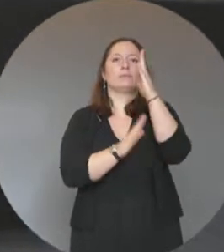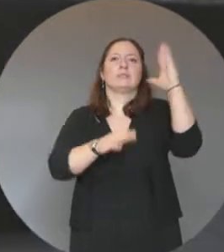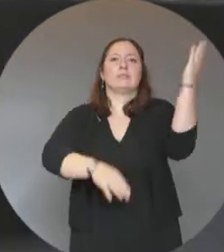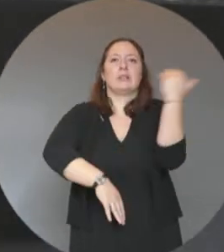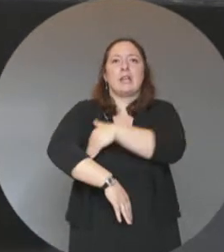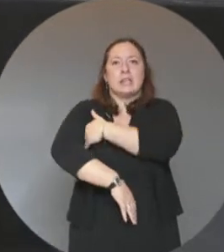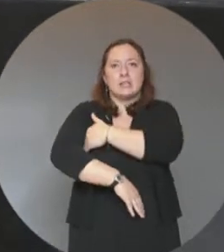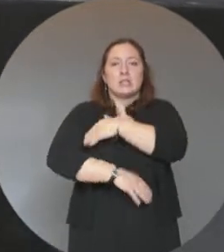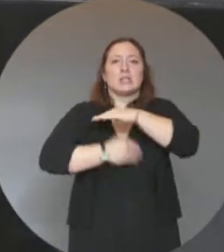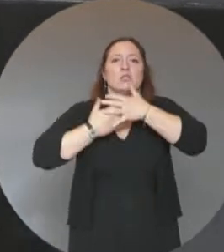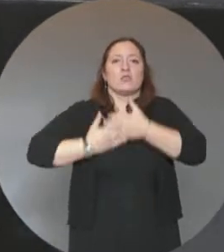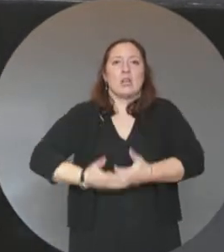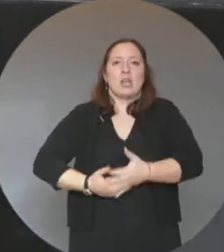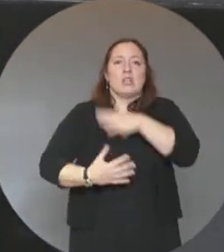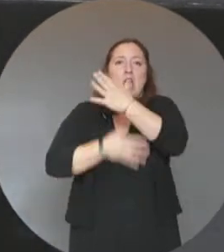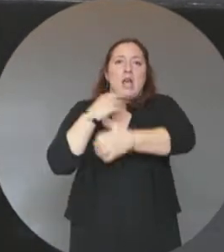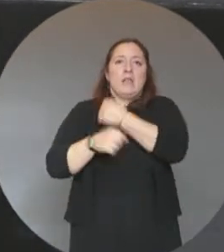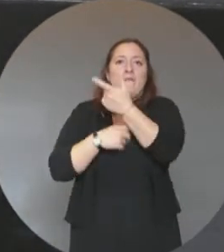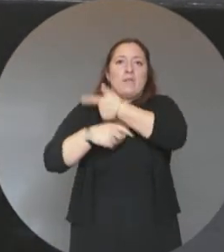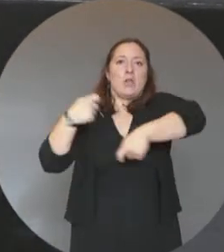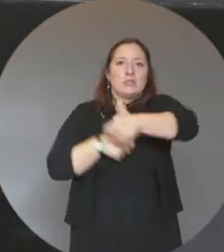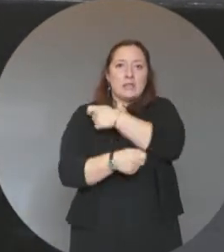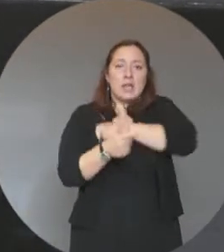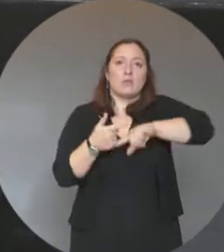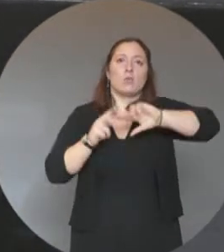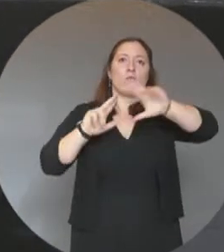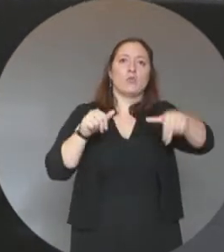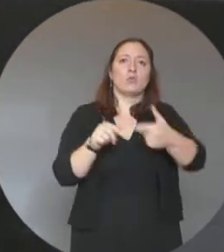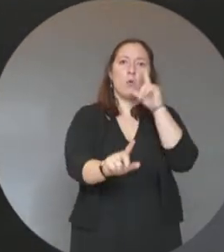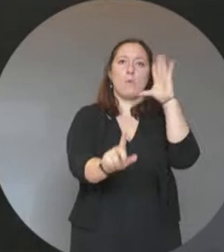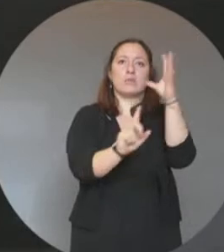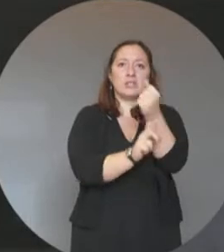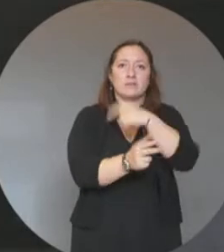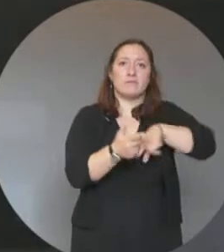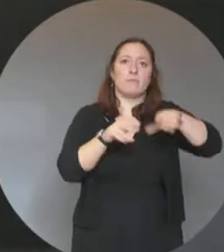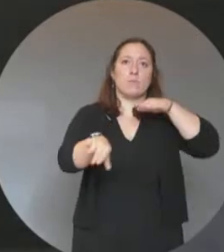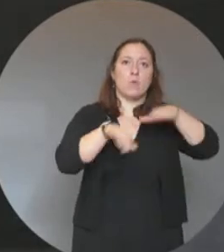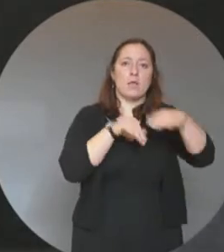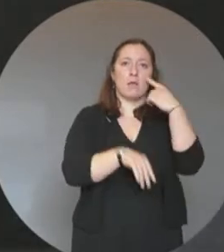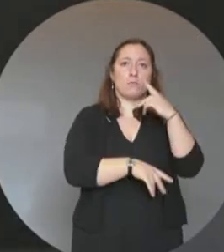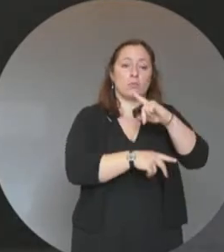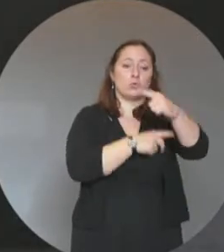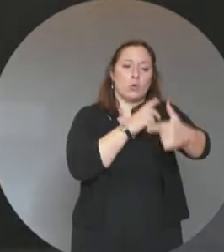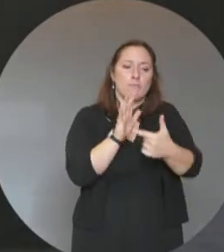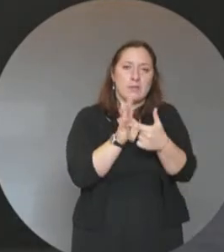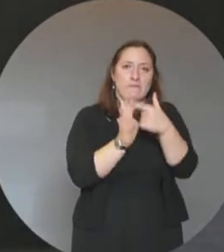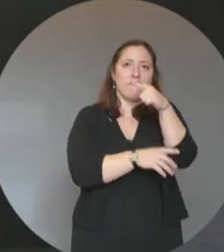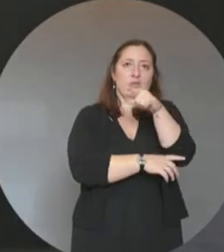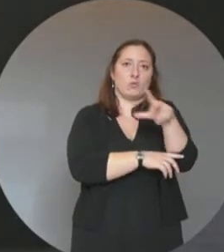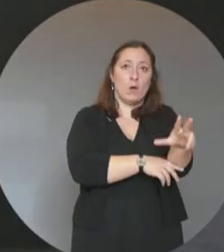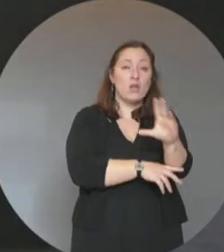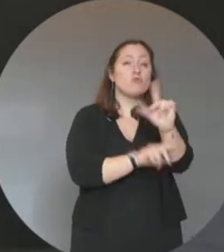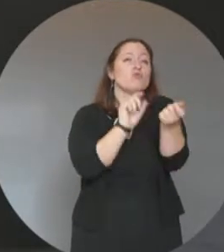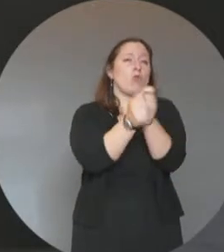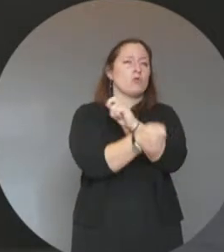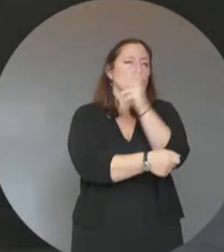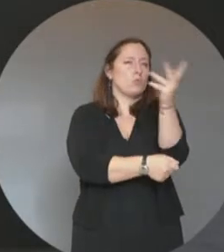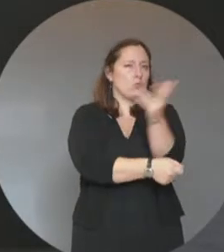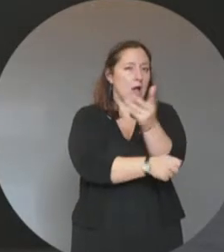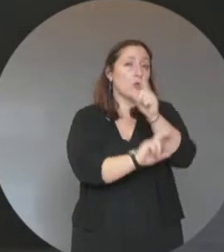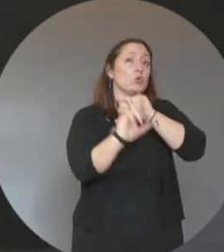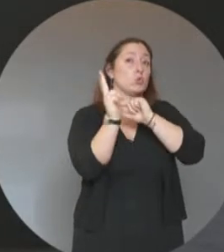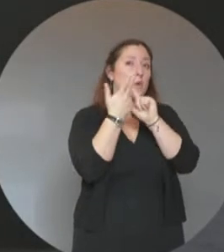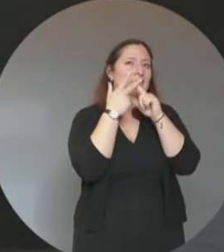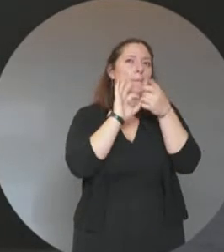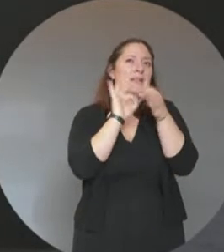2023 et son annexe financière la convention d'objectifs et de moyens des clics 2023 ce qui change c'est effectivement la troisième ligne